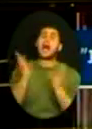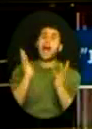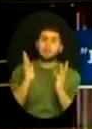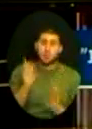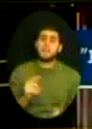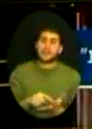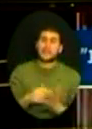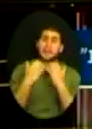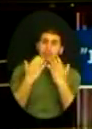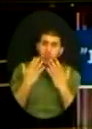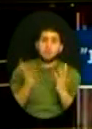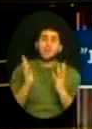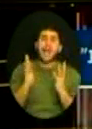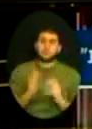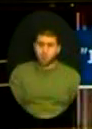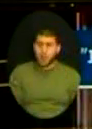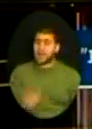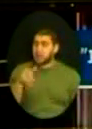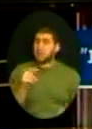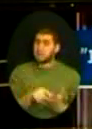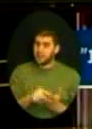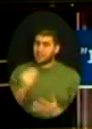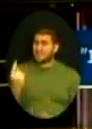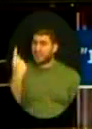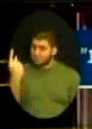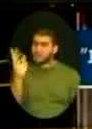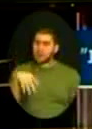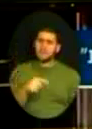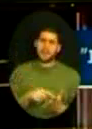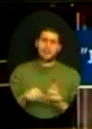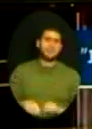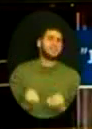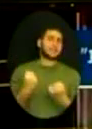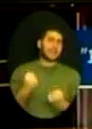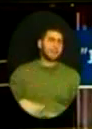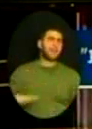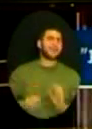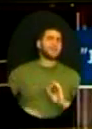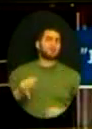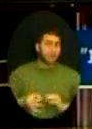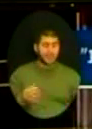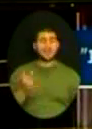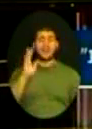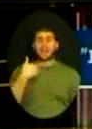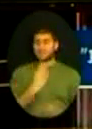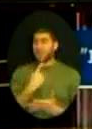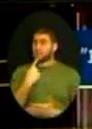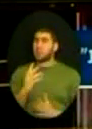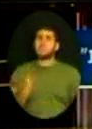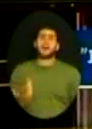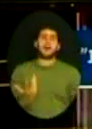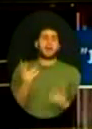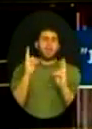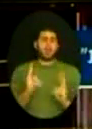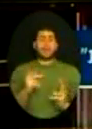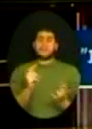וגרוע, ולכן הפרשה הזאת כל כך חמורה, גם בגלל הדבר עצמו, וגם בגלל הנזק שזה עושה למערכת המשפט. ואחרי שאמרנו את זה, מה נגיד?